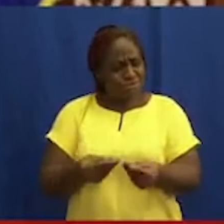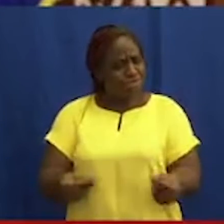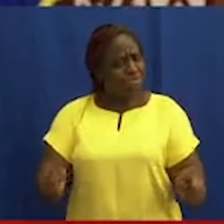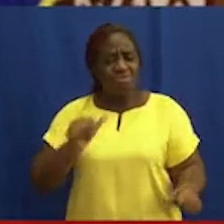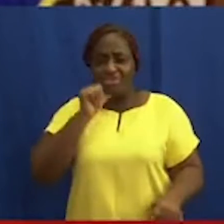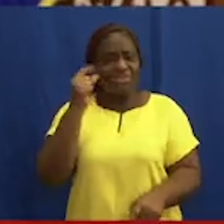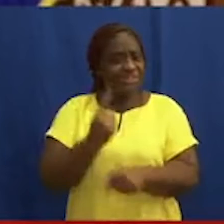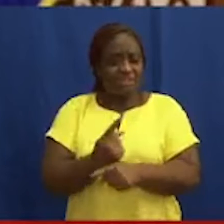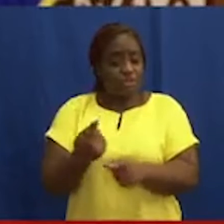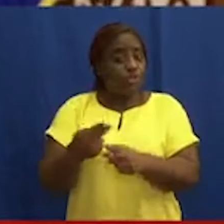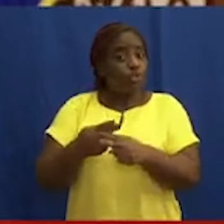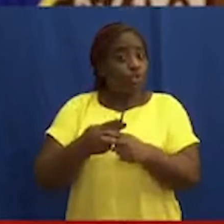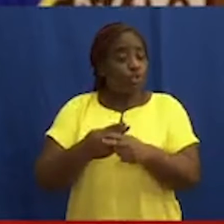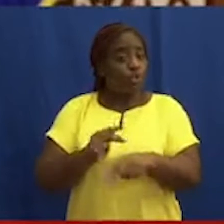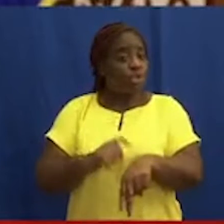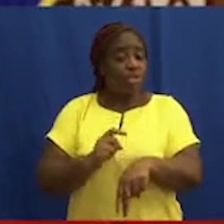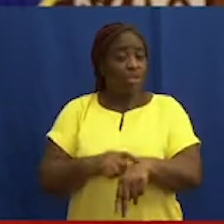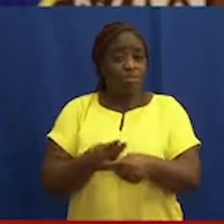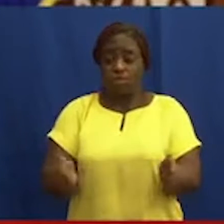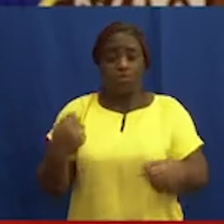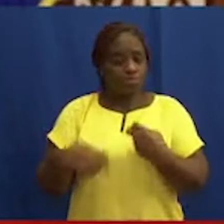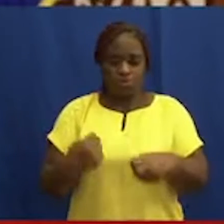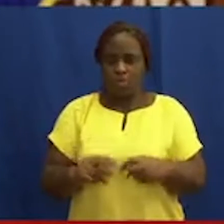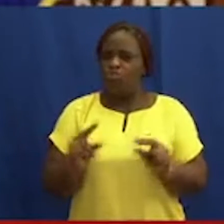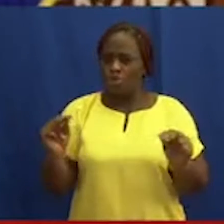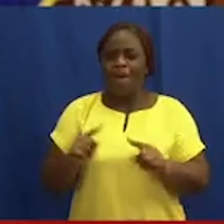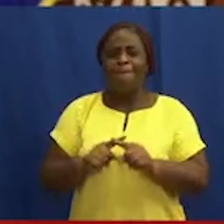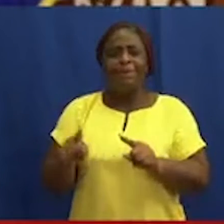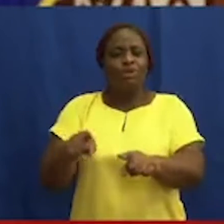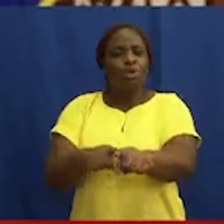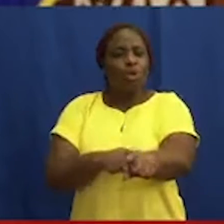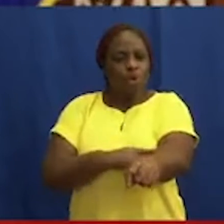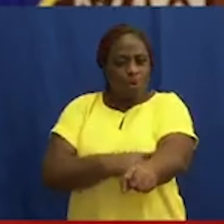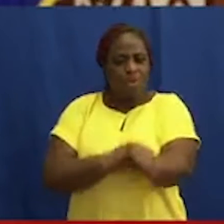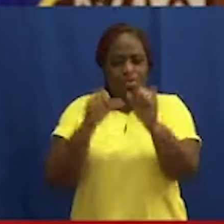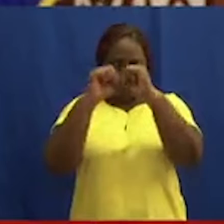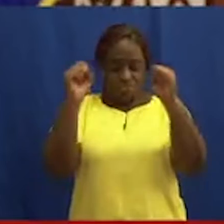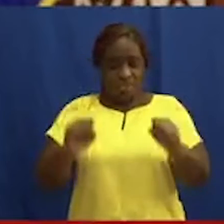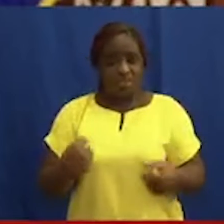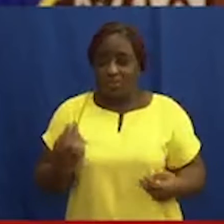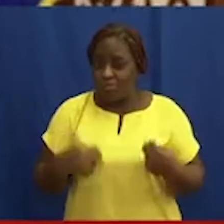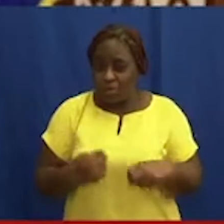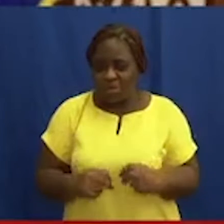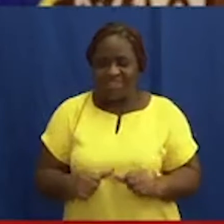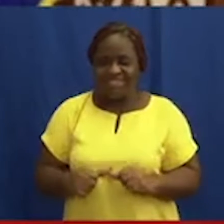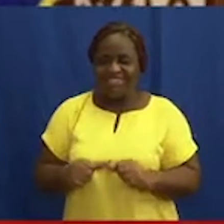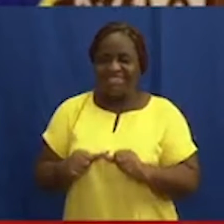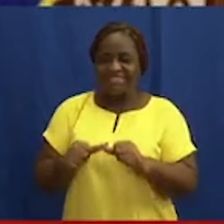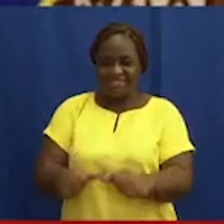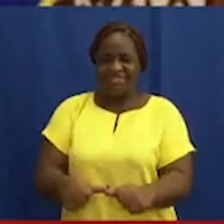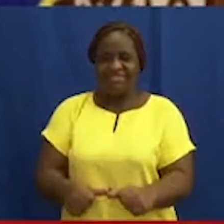da cewa lalle mun samu shiri wanda yake zai dawo da tattalin arzikin mu kan turba mai